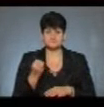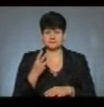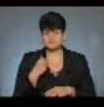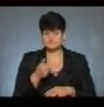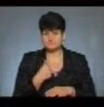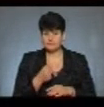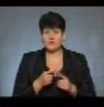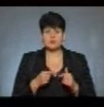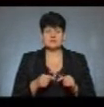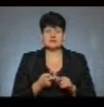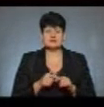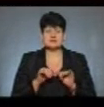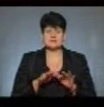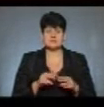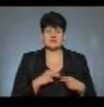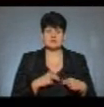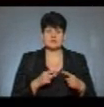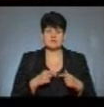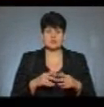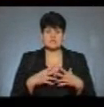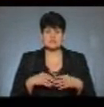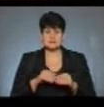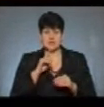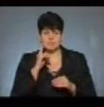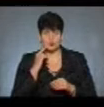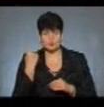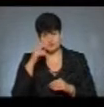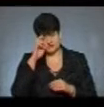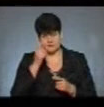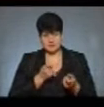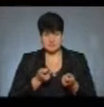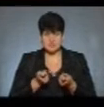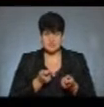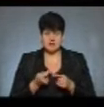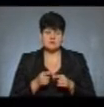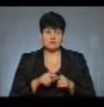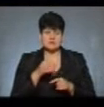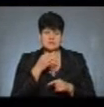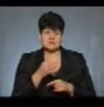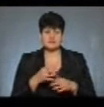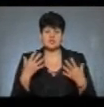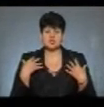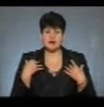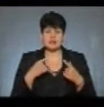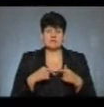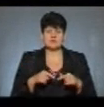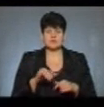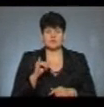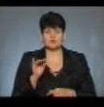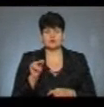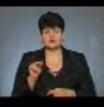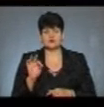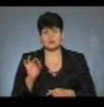рік. Організували цей захід працівники відділу сім'ї та молоді облдержадміністрації. Про це повідомив начальник цього відділу Ігор